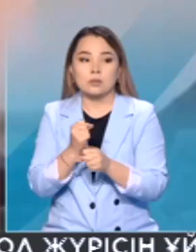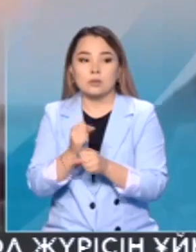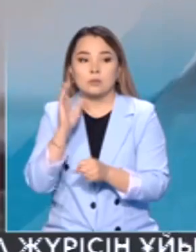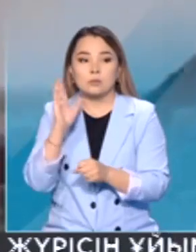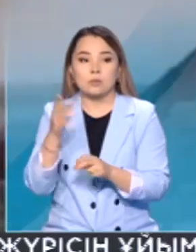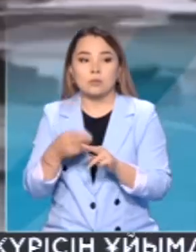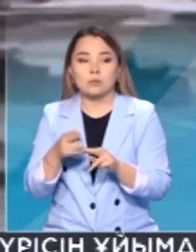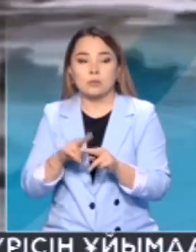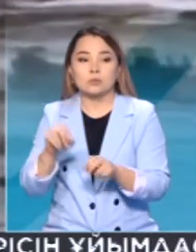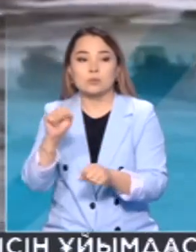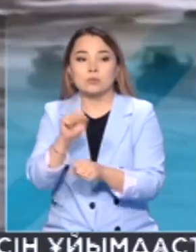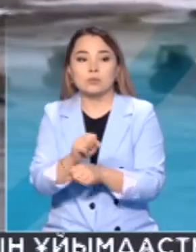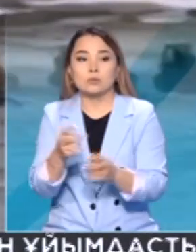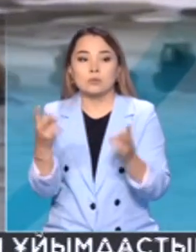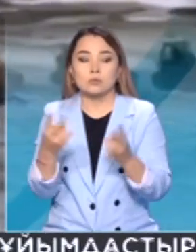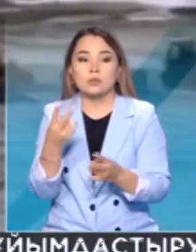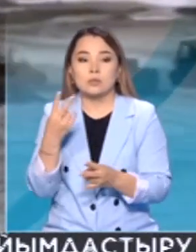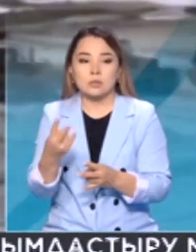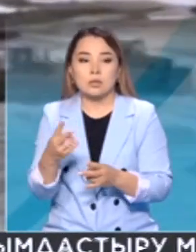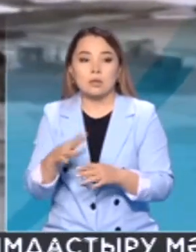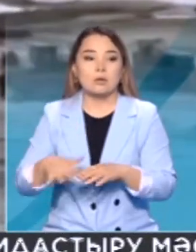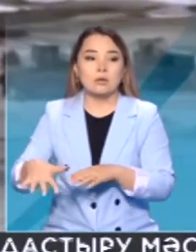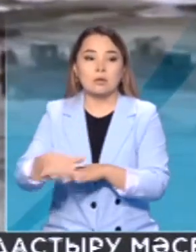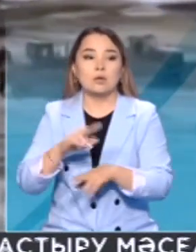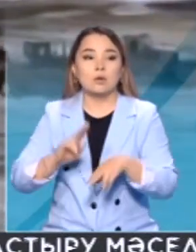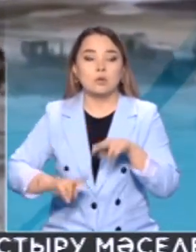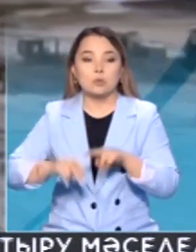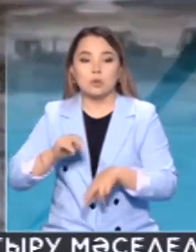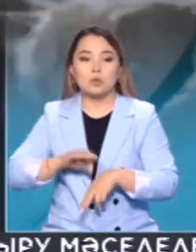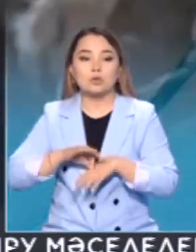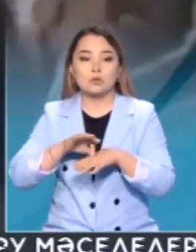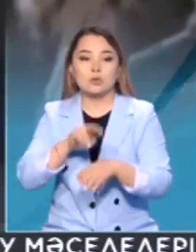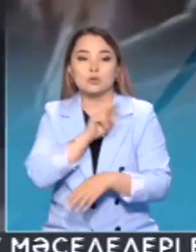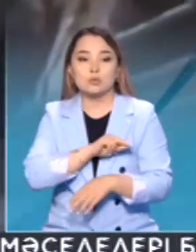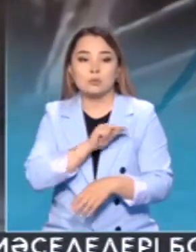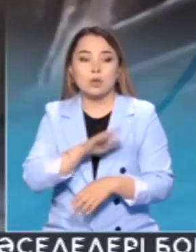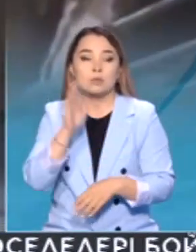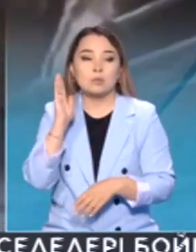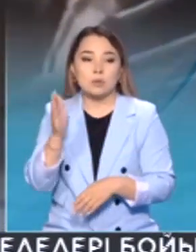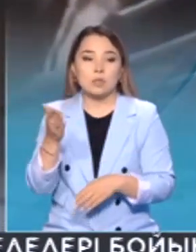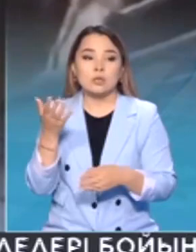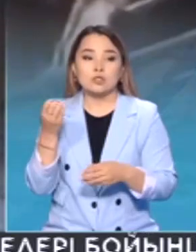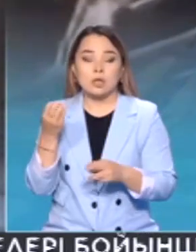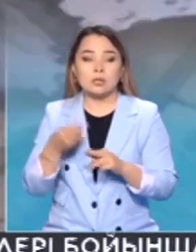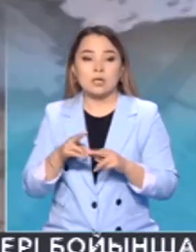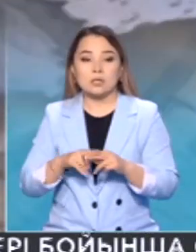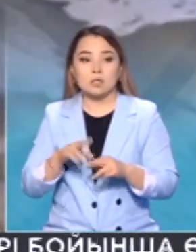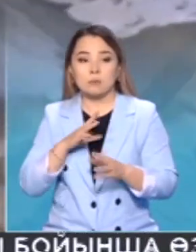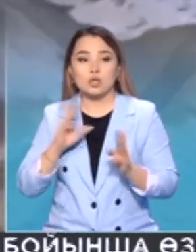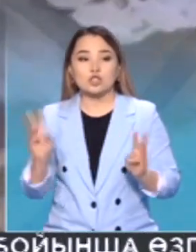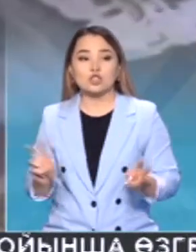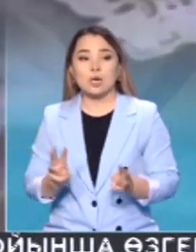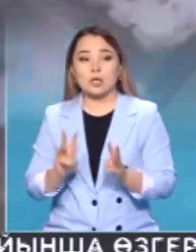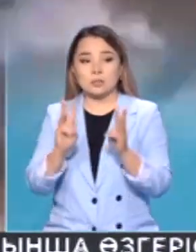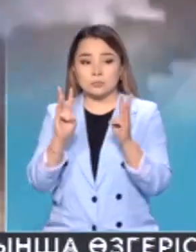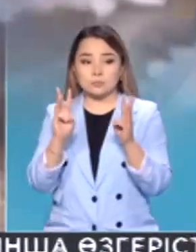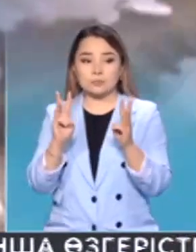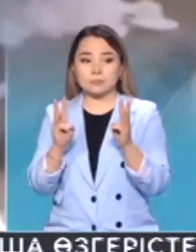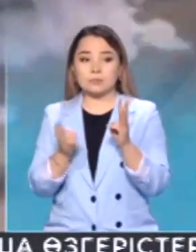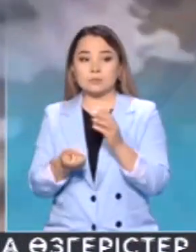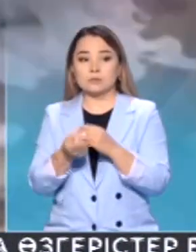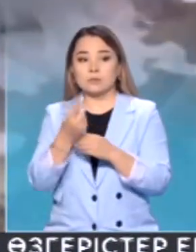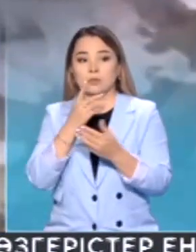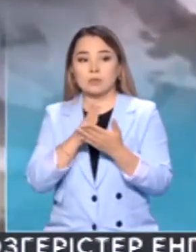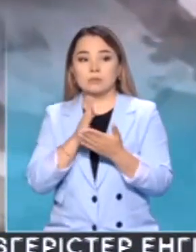оны бақылау үшін қазір екі алаңның құрылысы жүріп жатыр. Сондай-ақ жалын шықпау